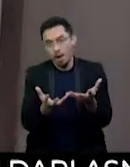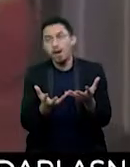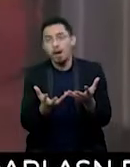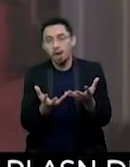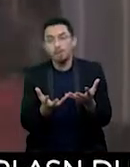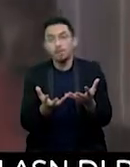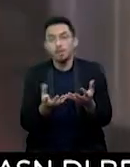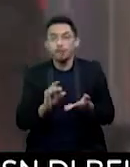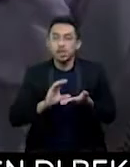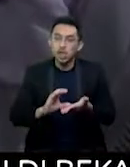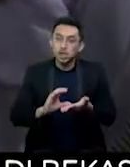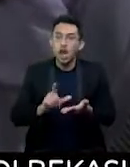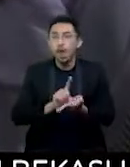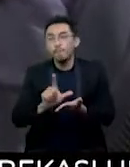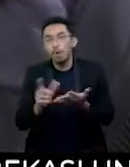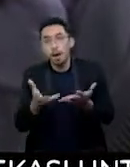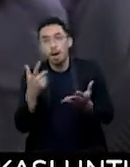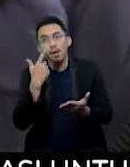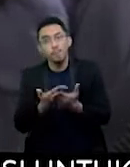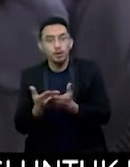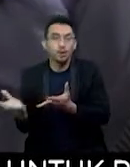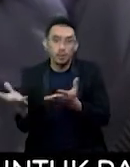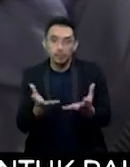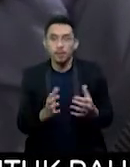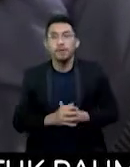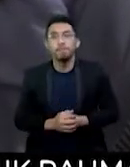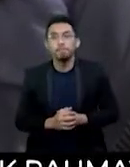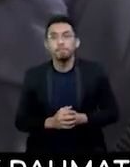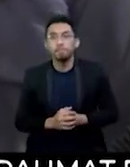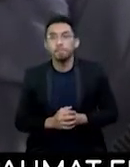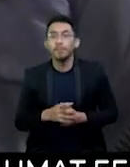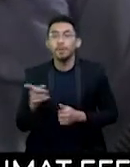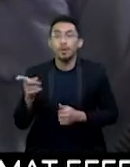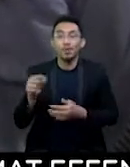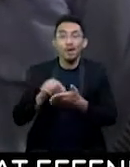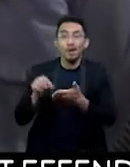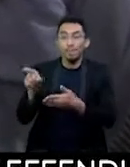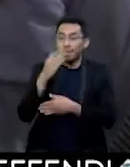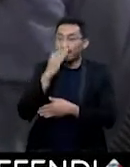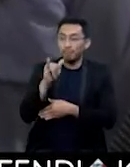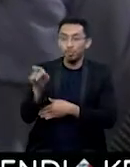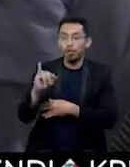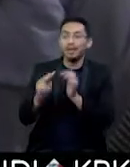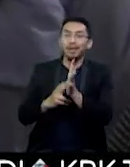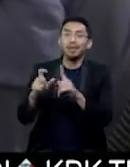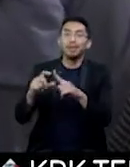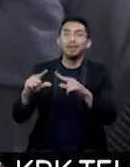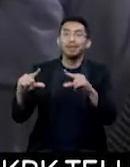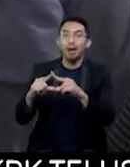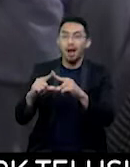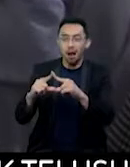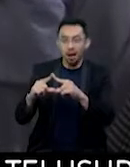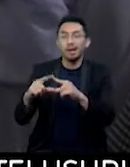yang dilaporkan. Ika dan kawan-kawan ini yang sebagaimana dijelaskan oleh Pak Dir, ya, dan kawan-kawan ini tidak terbatas.